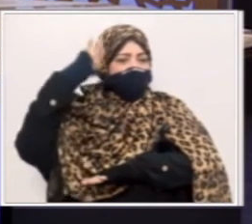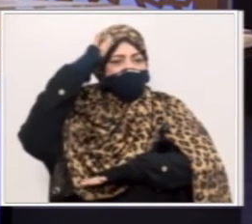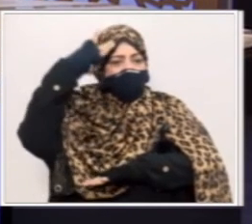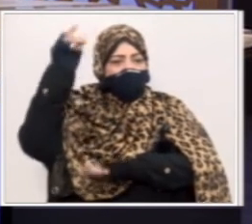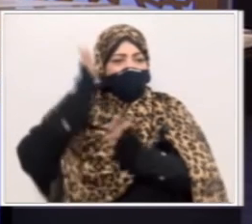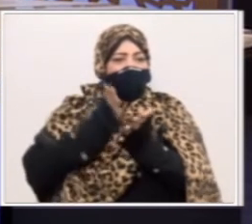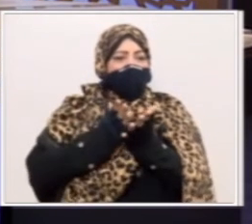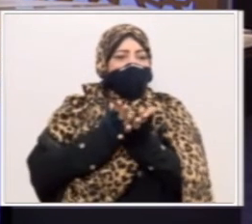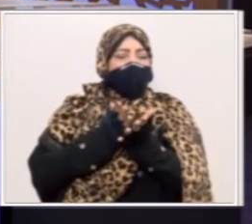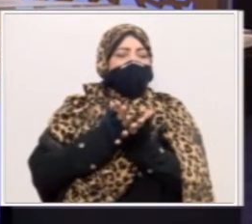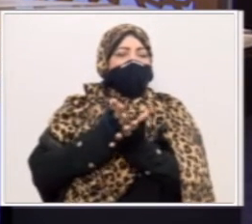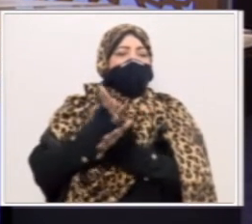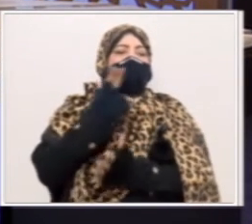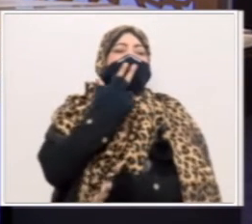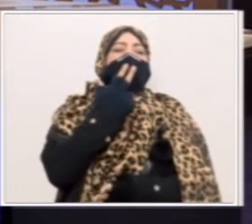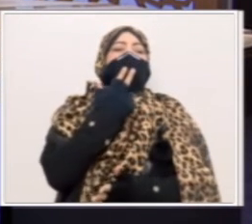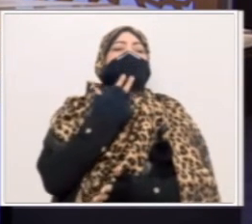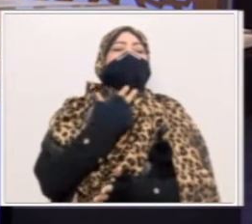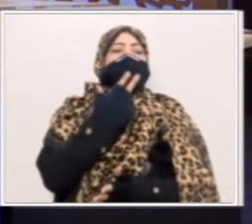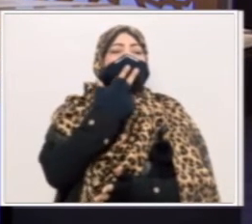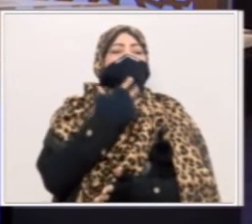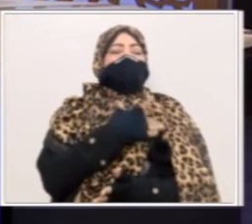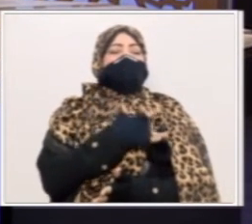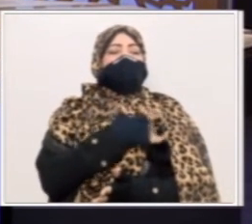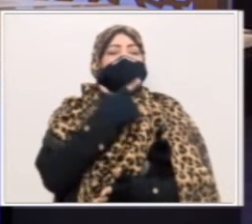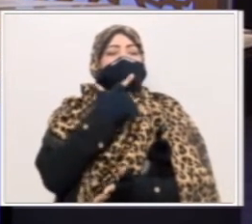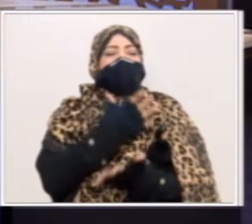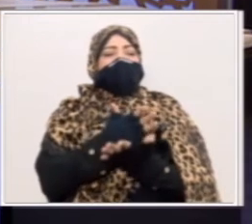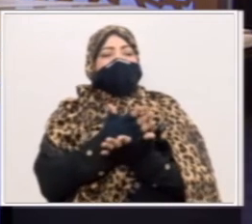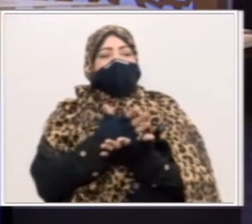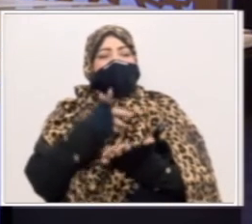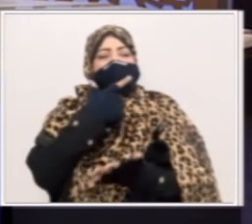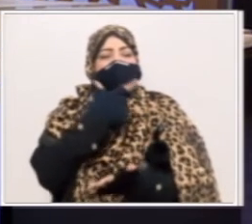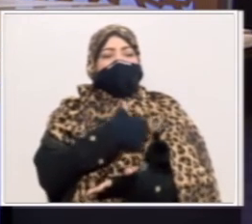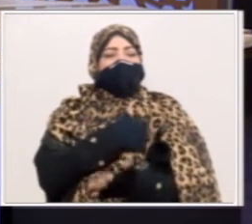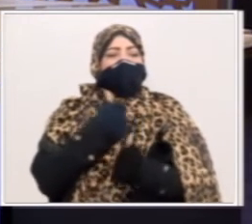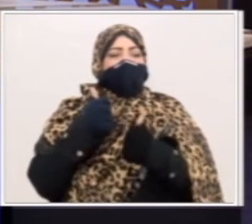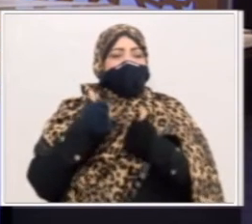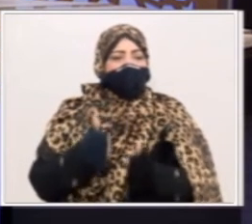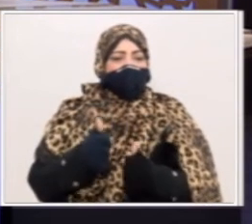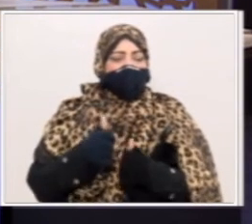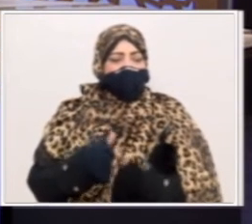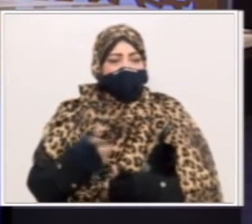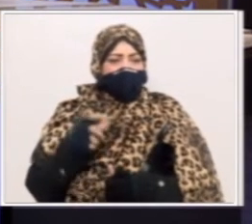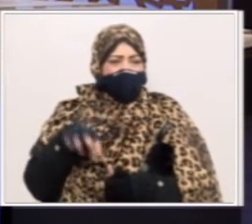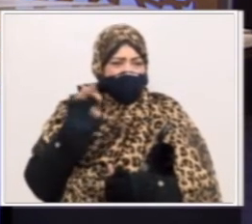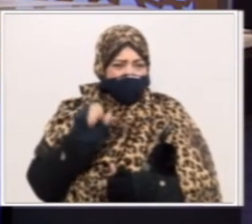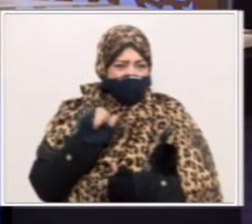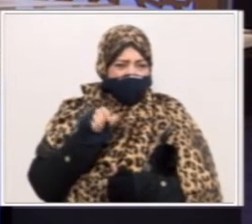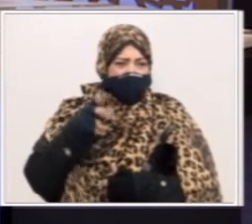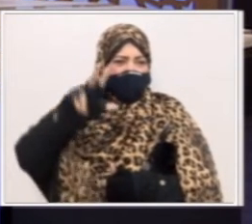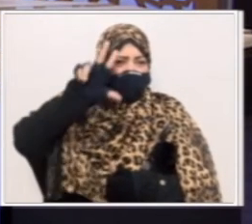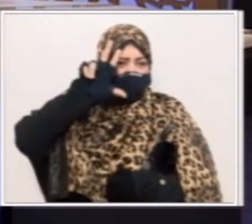فلا يفهم من الآية يعني المحصنات يعني التي تزوجت هي التي لا يجوز قذفها،